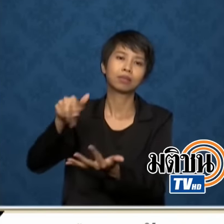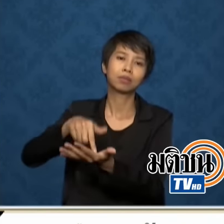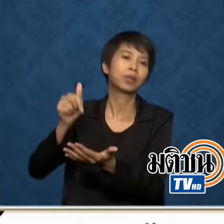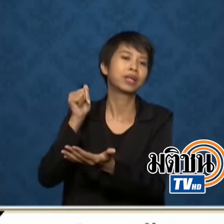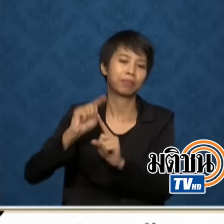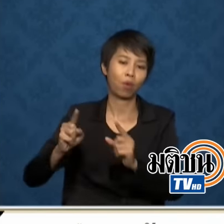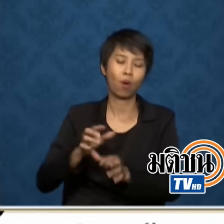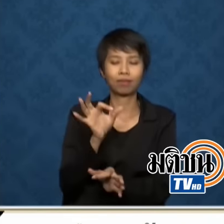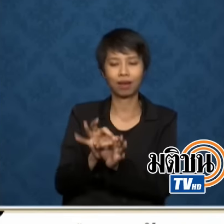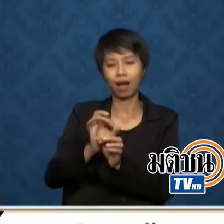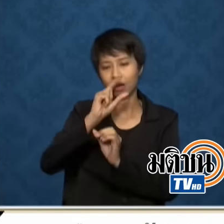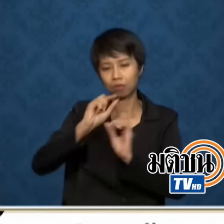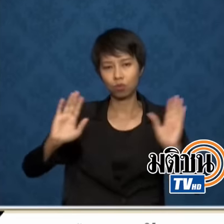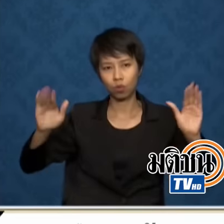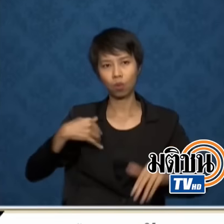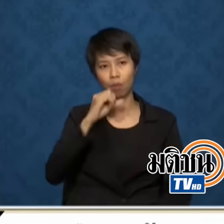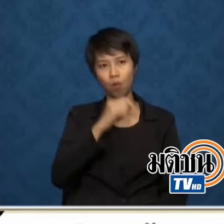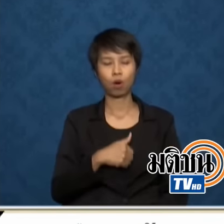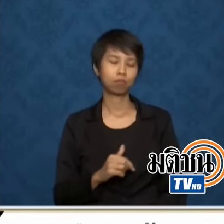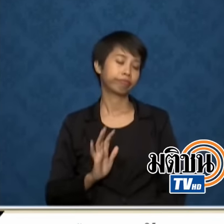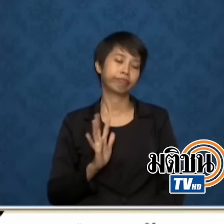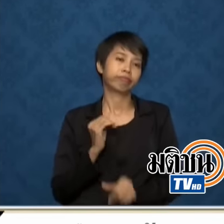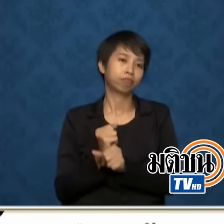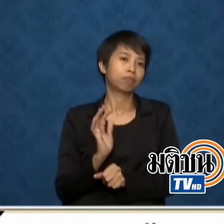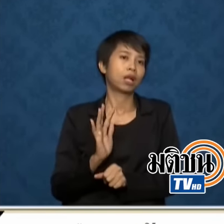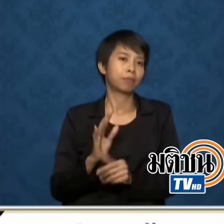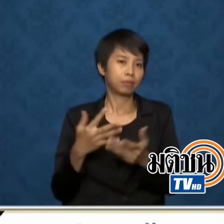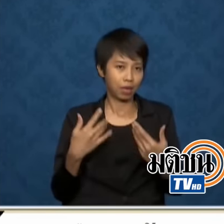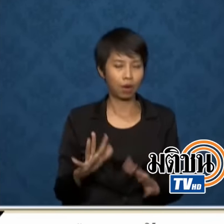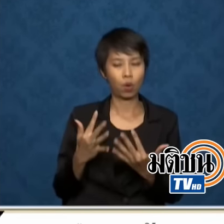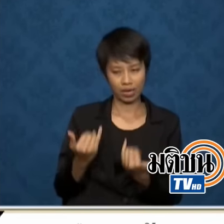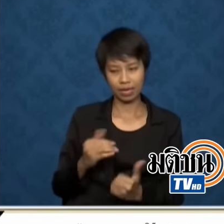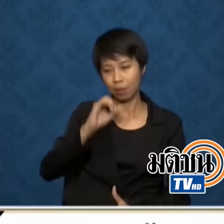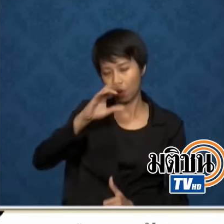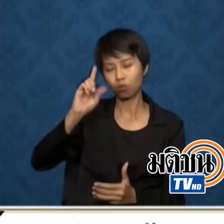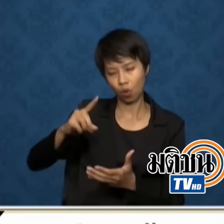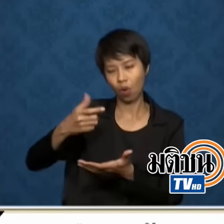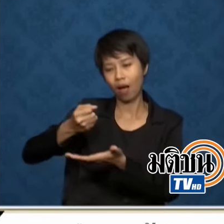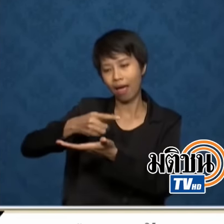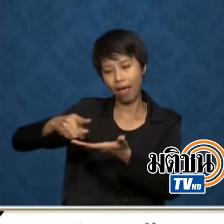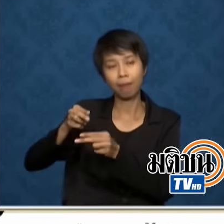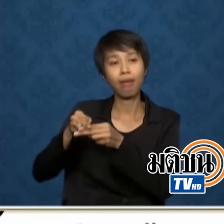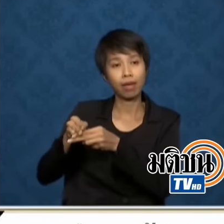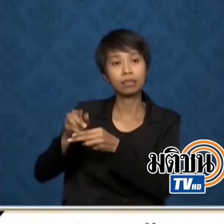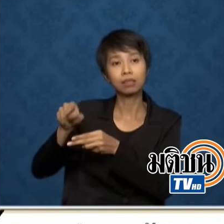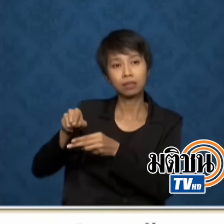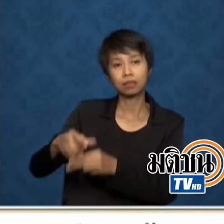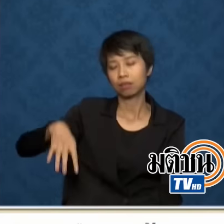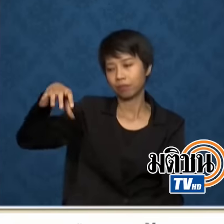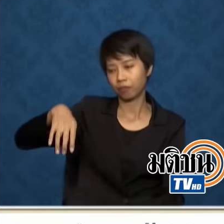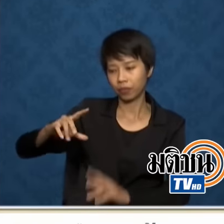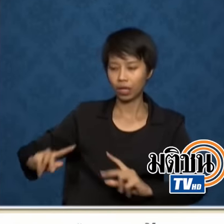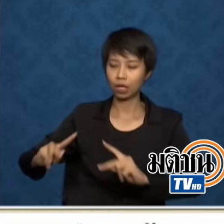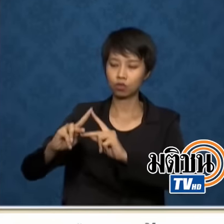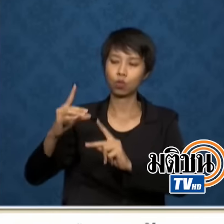คะก็เลยอาจจะต้องมีแอปเป็นของตัวเองค่ะโดยมอบหมายให้กับกระทรวง DE แล้วก็สำนักงานรัฐบาลดิจิตอลเป็นผู้ทำค่ะ